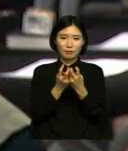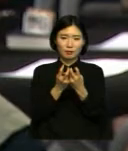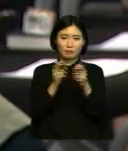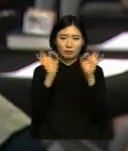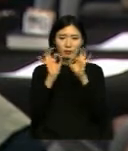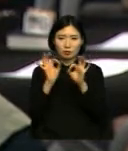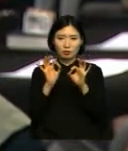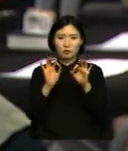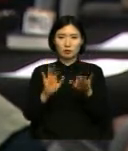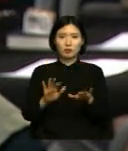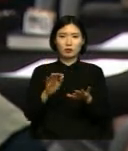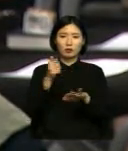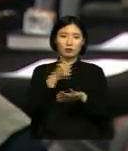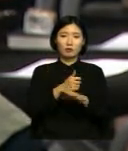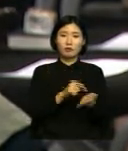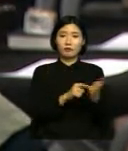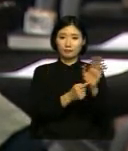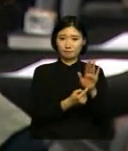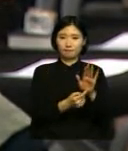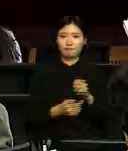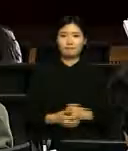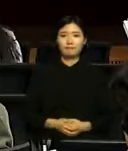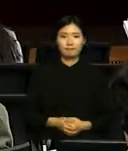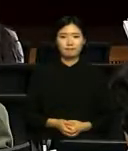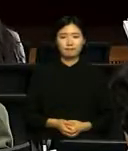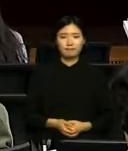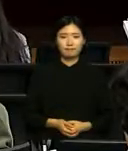것입니다 딜라이트 서울 경기 케이블 티비 오용 성입니다